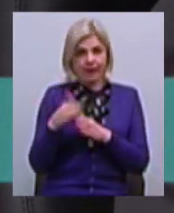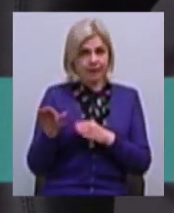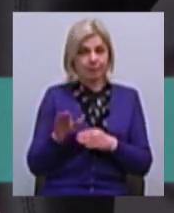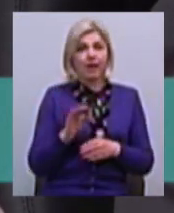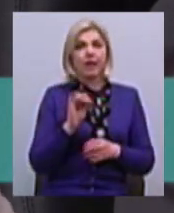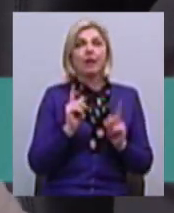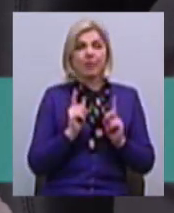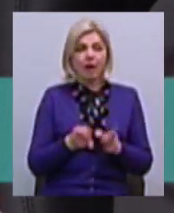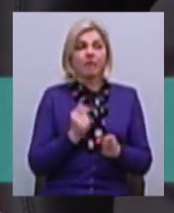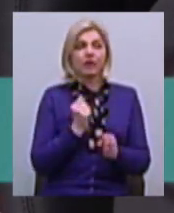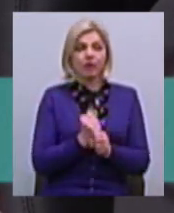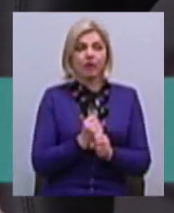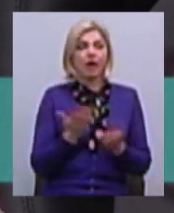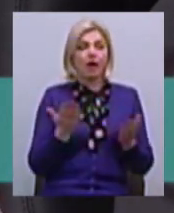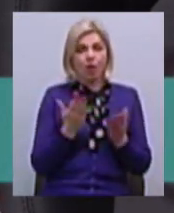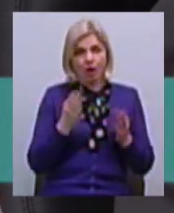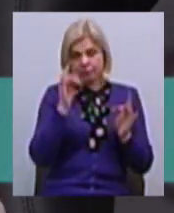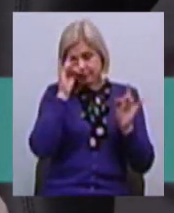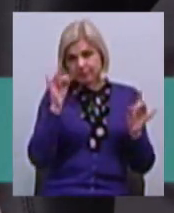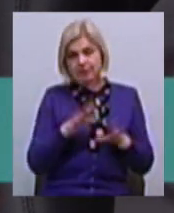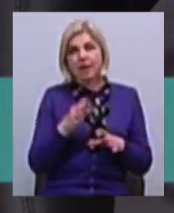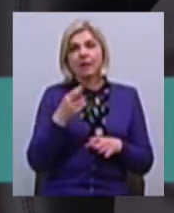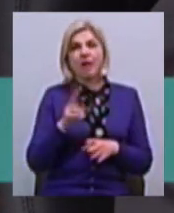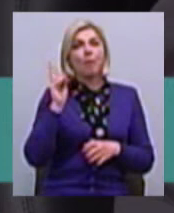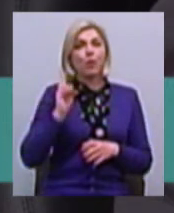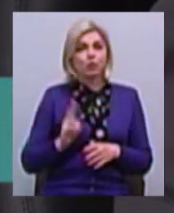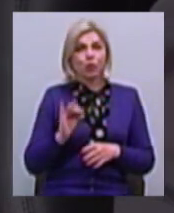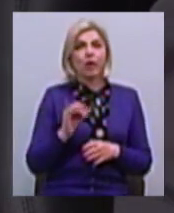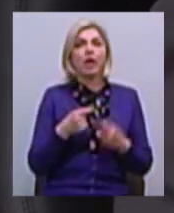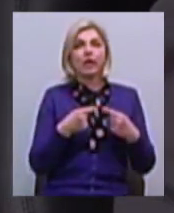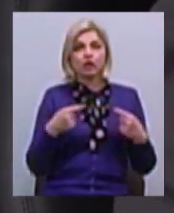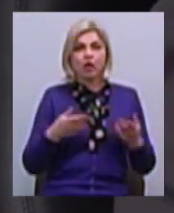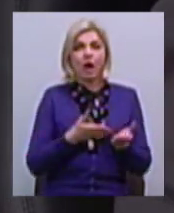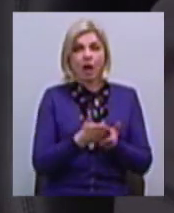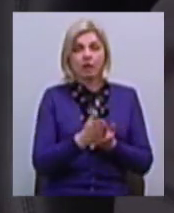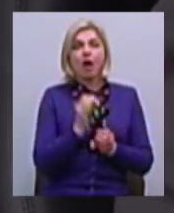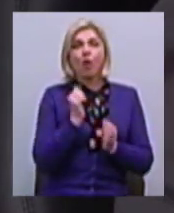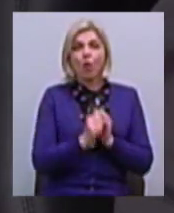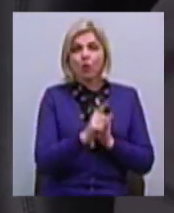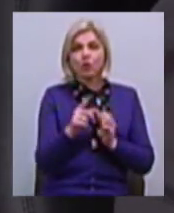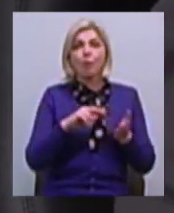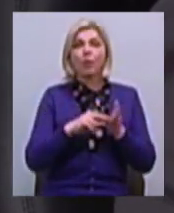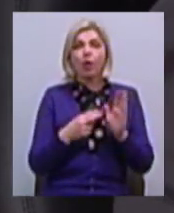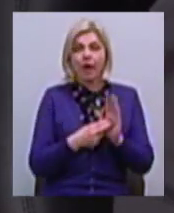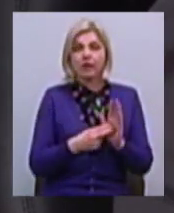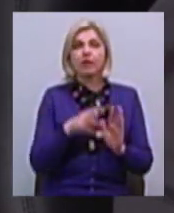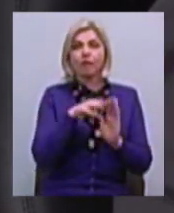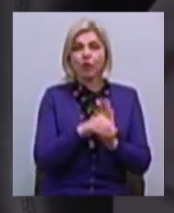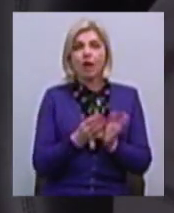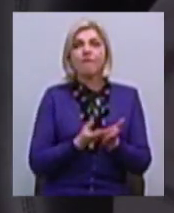тут робимо якраз прецедент для морської і багатьох інших галузей, що в кожному проєкті передбачено виплати